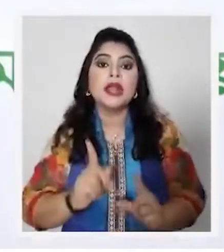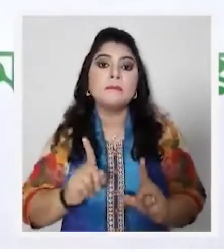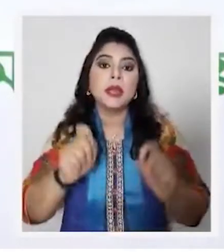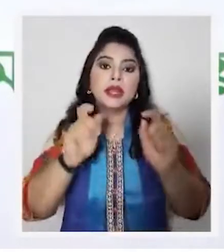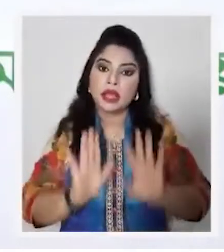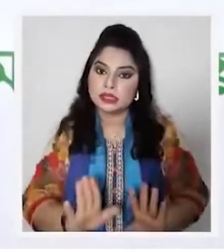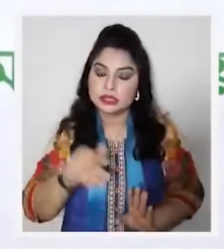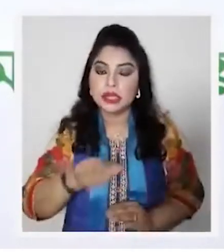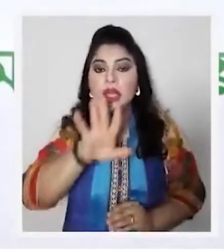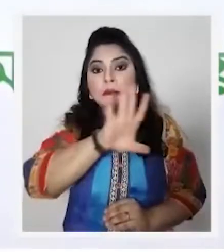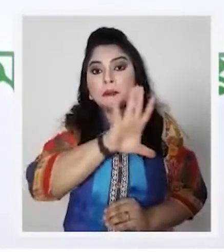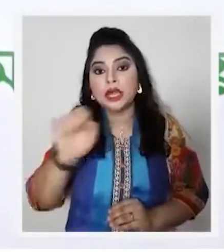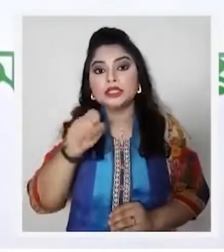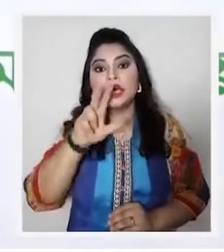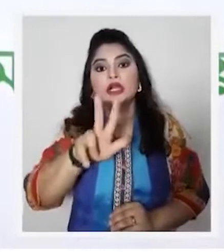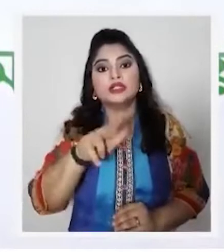84,379 জন।